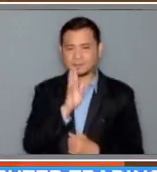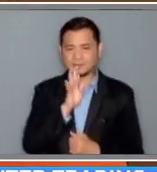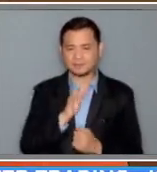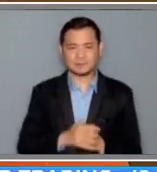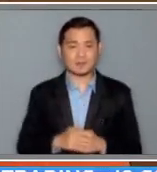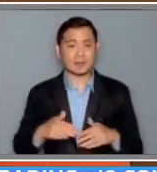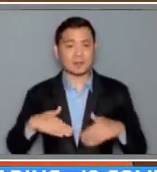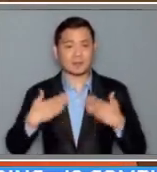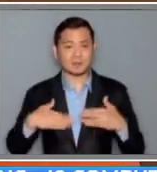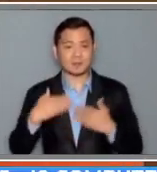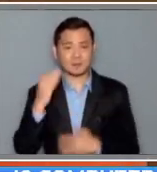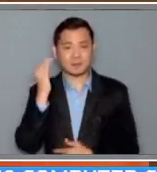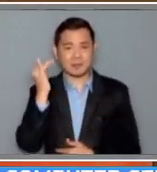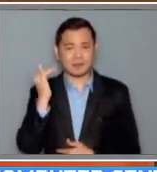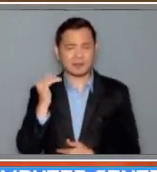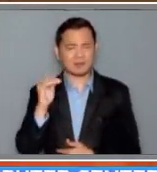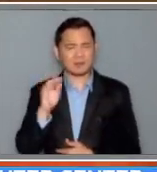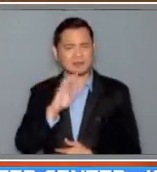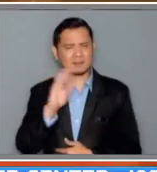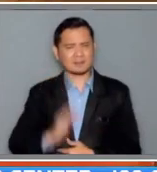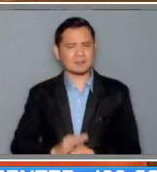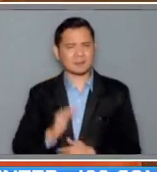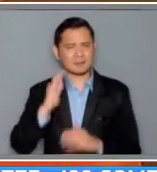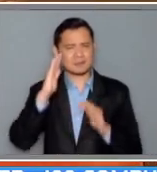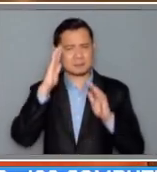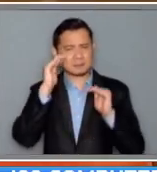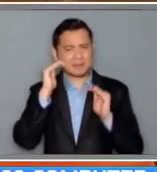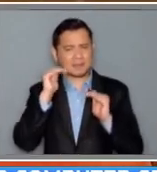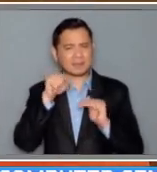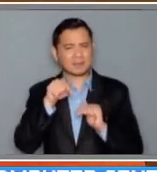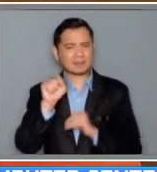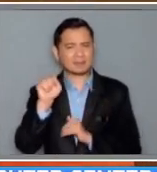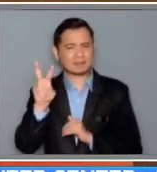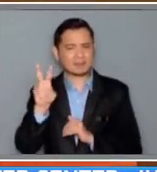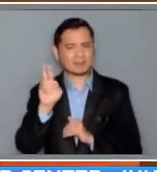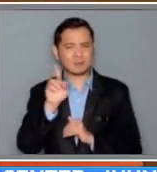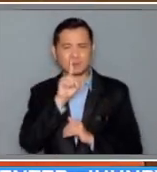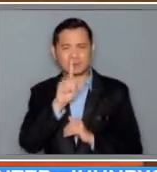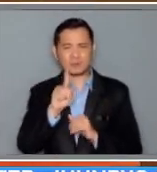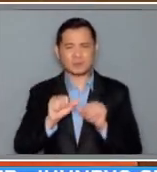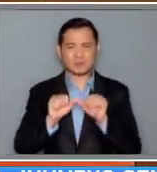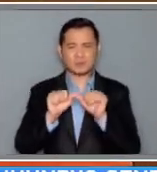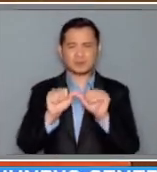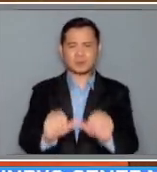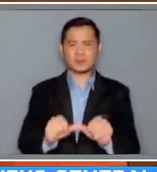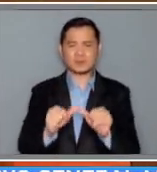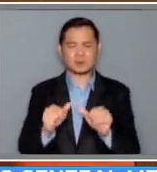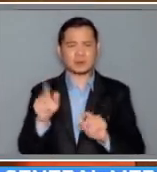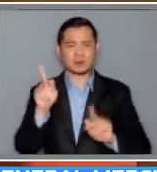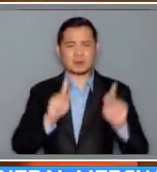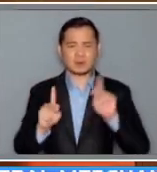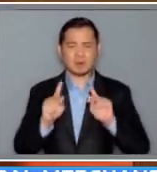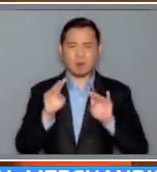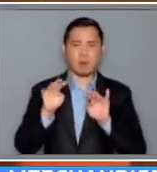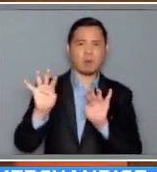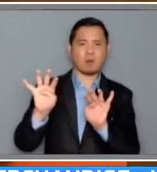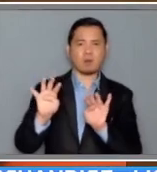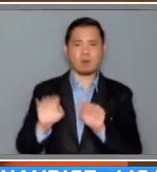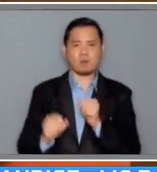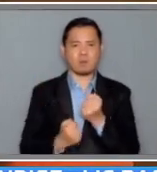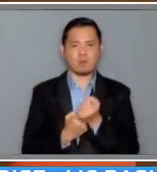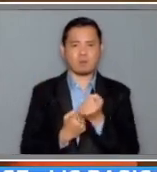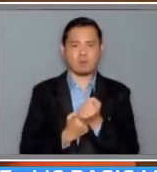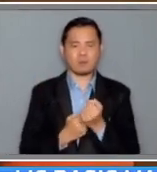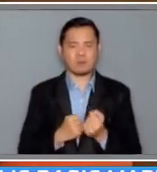expected the show to last this long and to rate this well. And I think we're all so